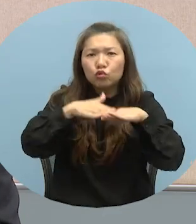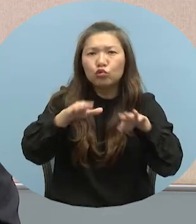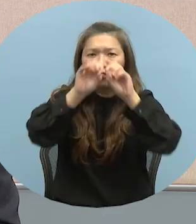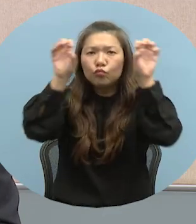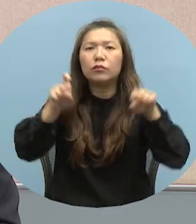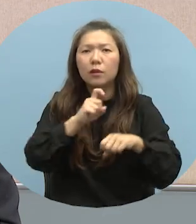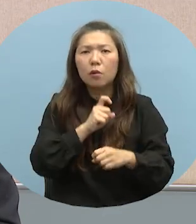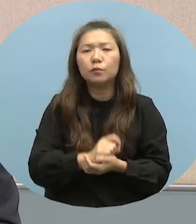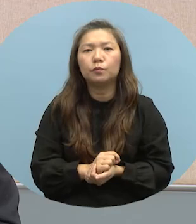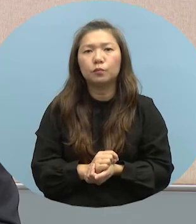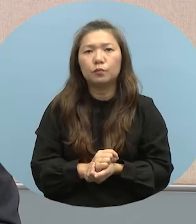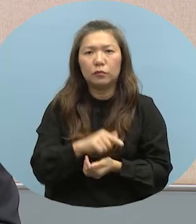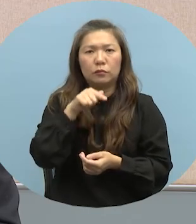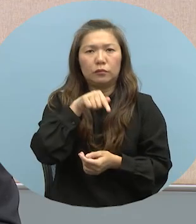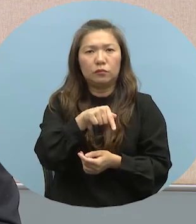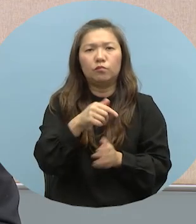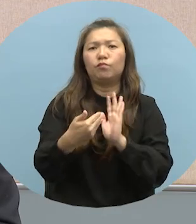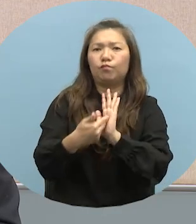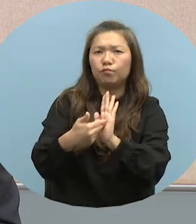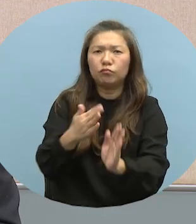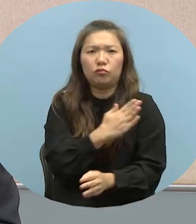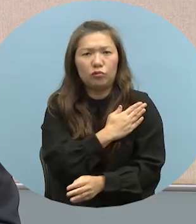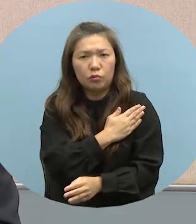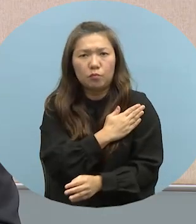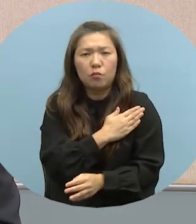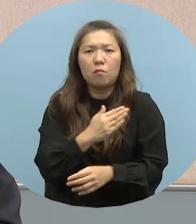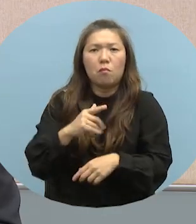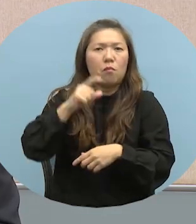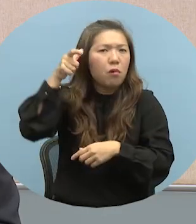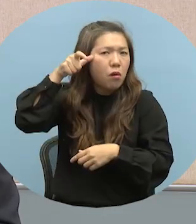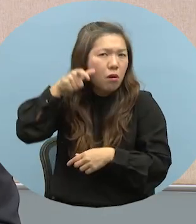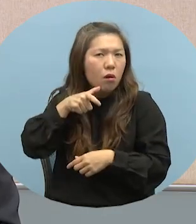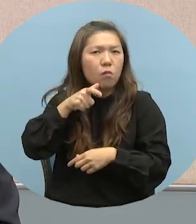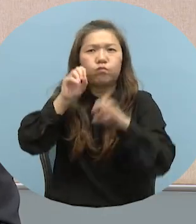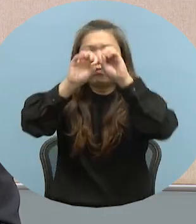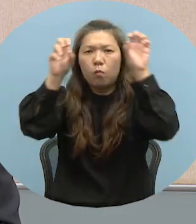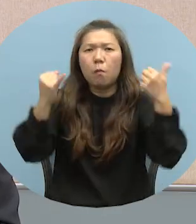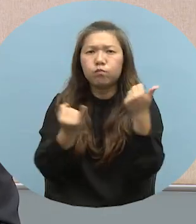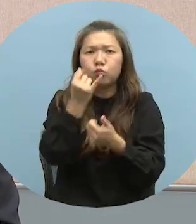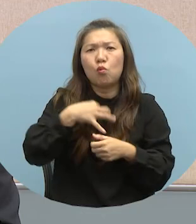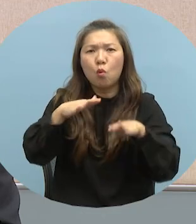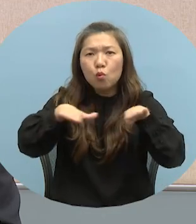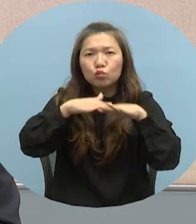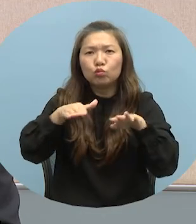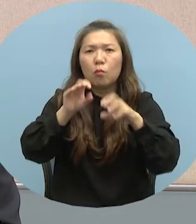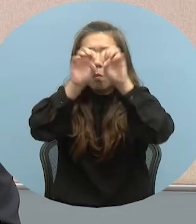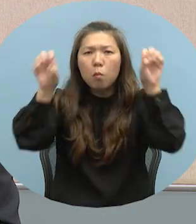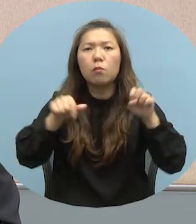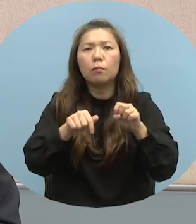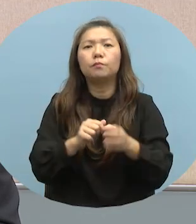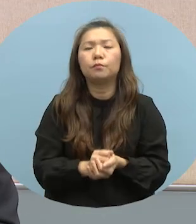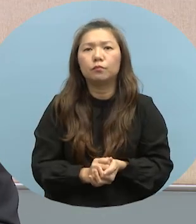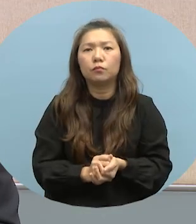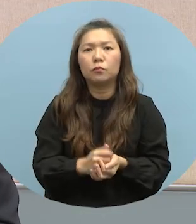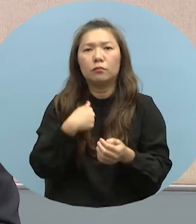信息咧，這個逃避責任並且係明目張膽咁發布破壞國家安全的言論行為咧，